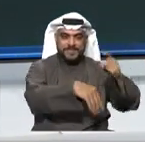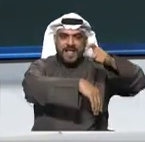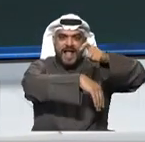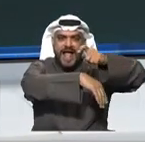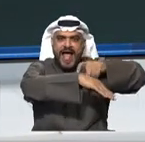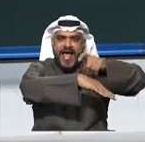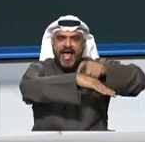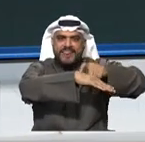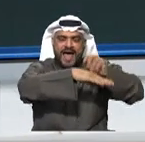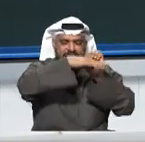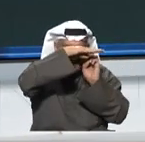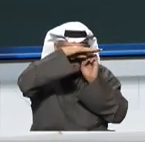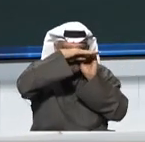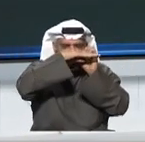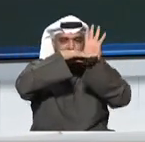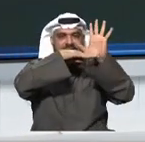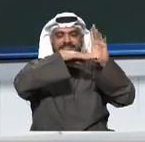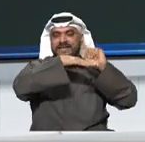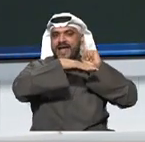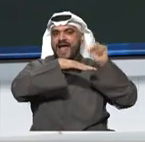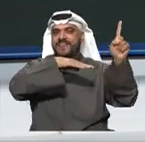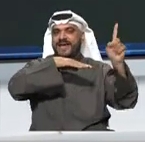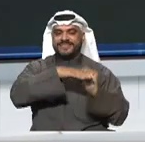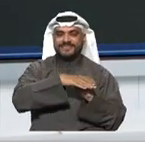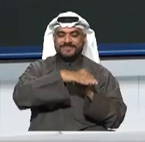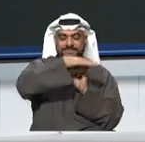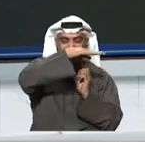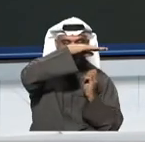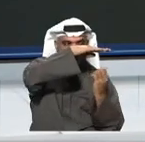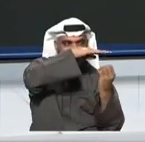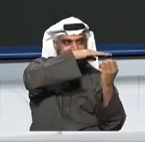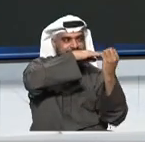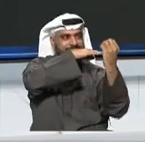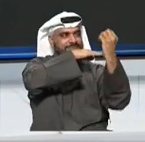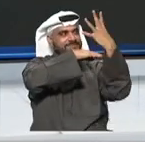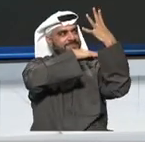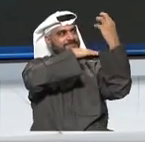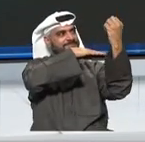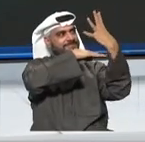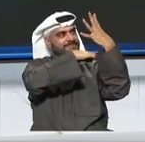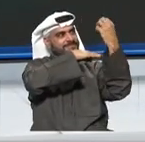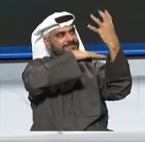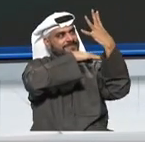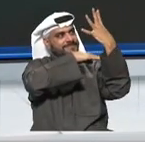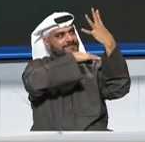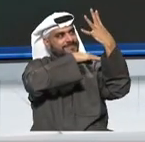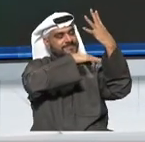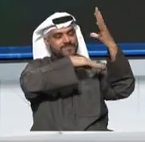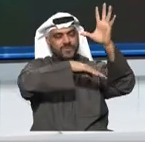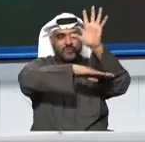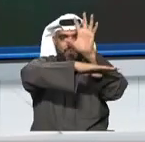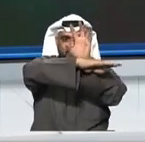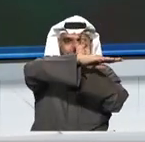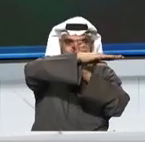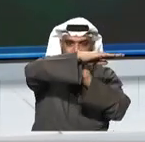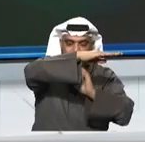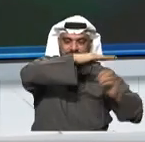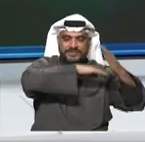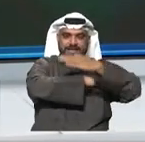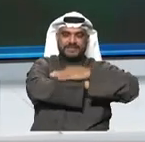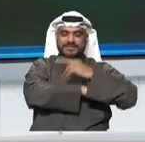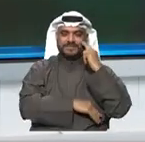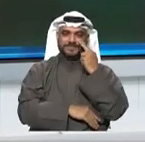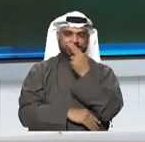حسب التوقيت المحلي لمدينة الكويت الساعة 25 دقيقة، موعد شروق الشمس الساعة 6:44، موعد أذان المغرب